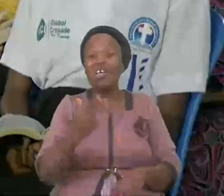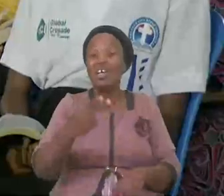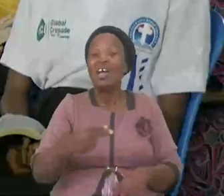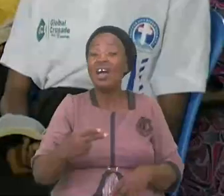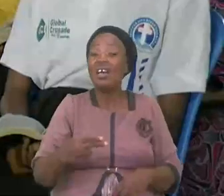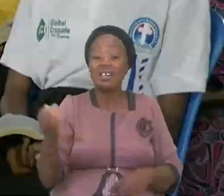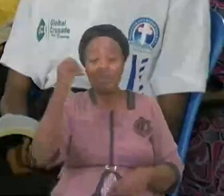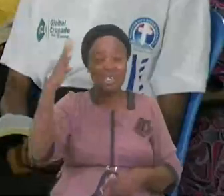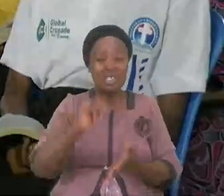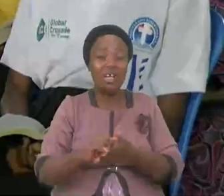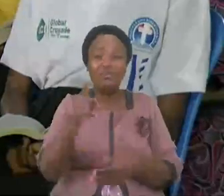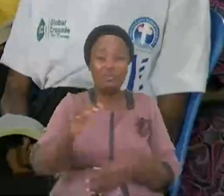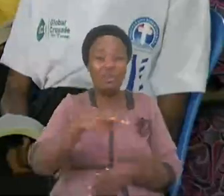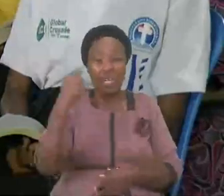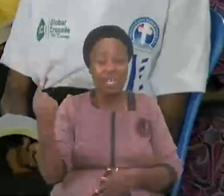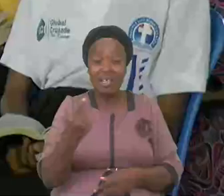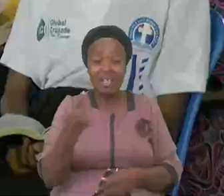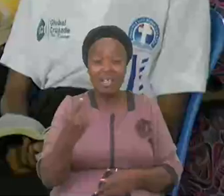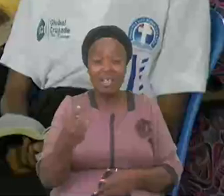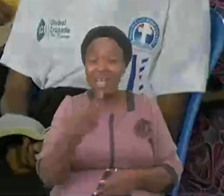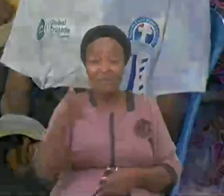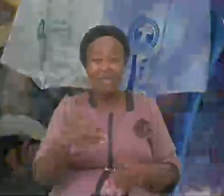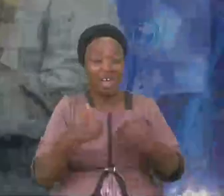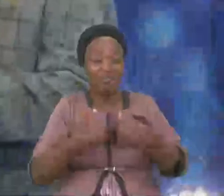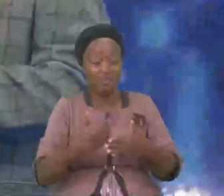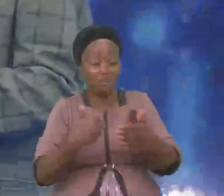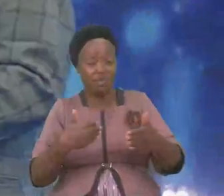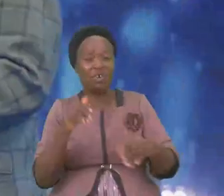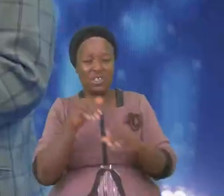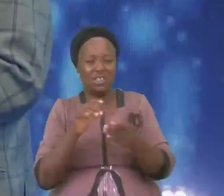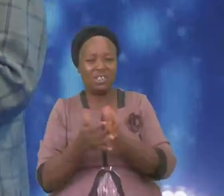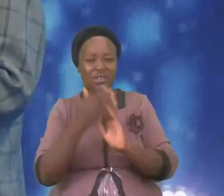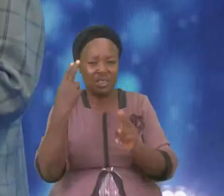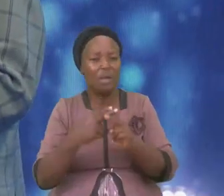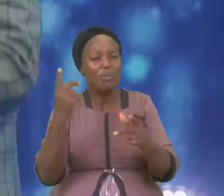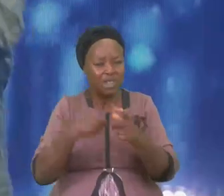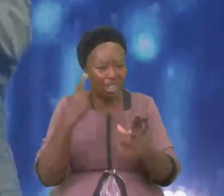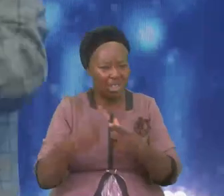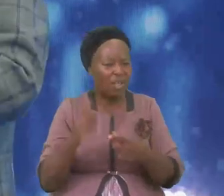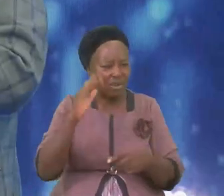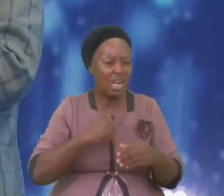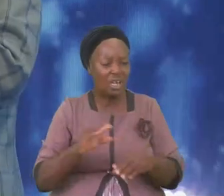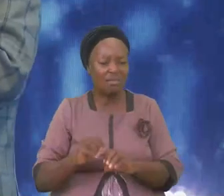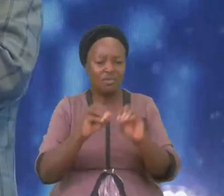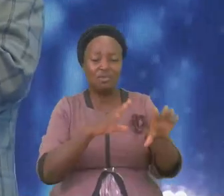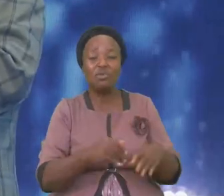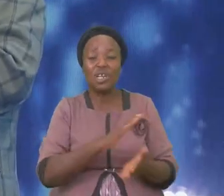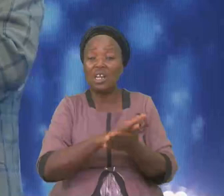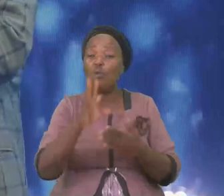Et tu auras une meilleure grâce plus que par le passé au nom de Jésus. Je répandrai sur vous une eau